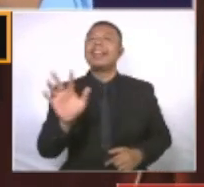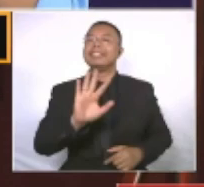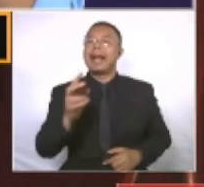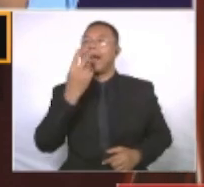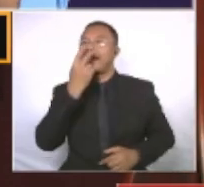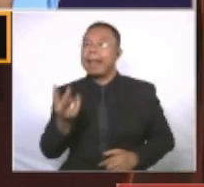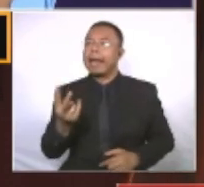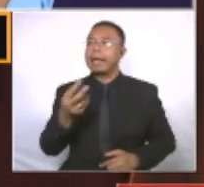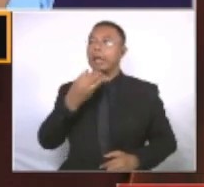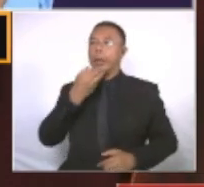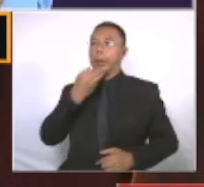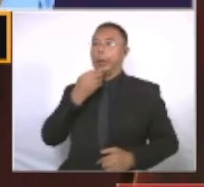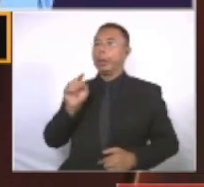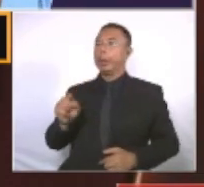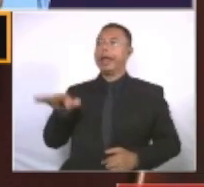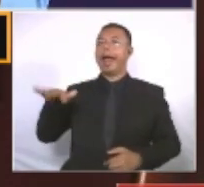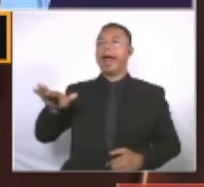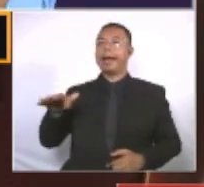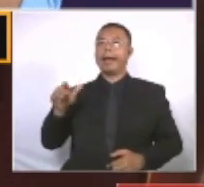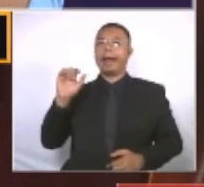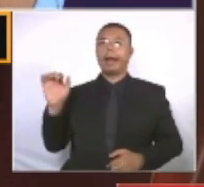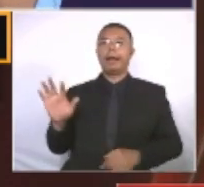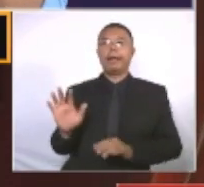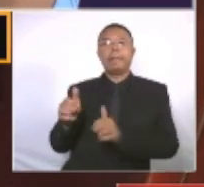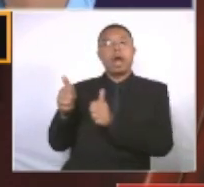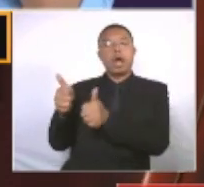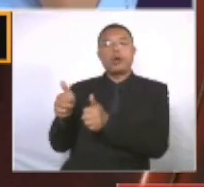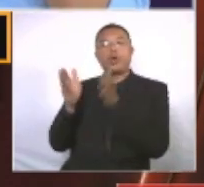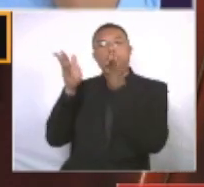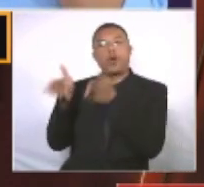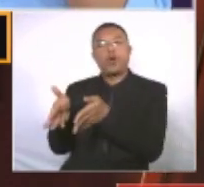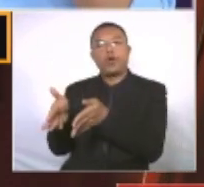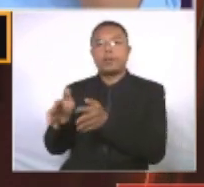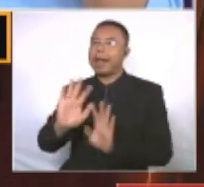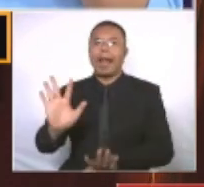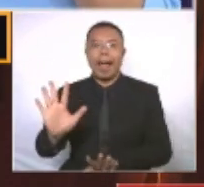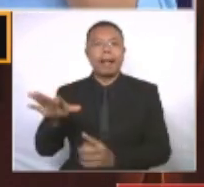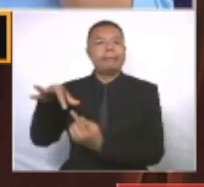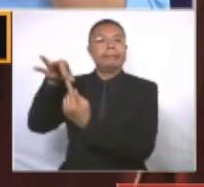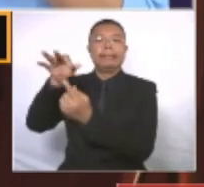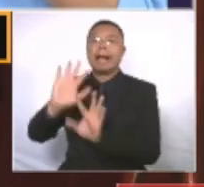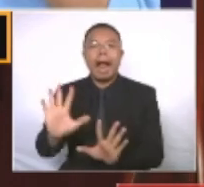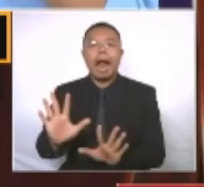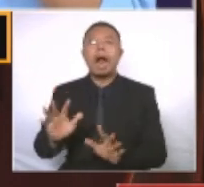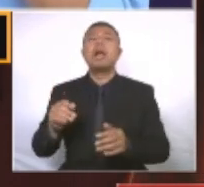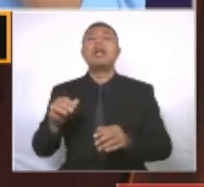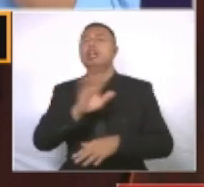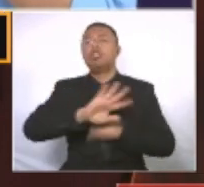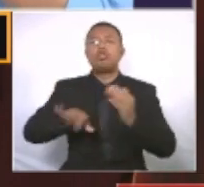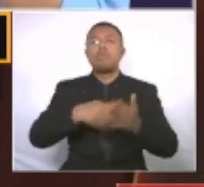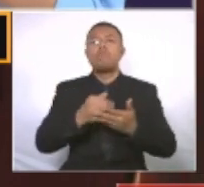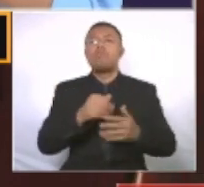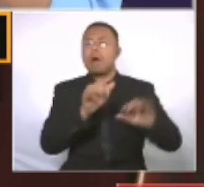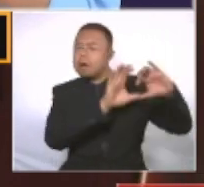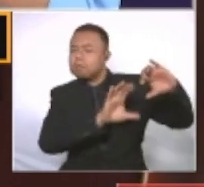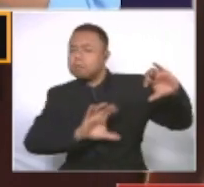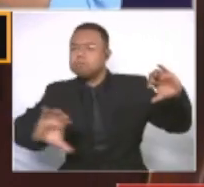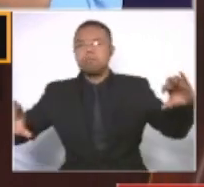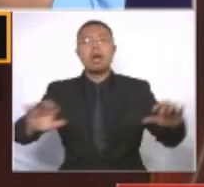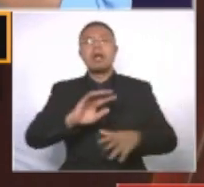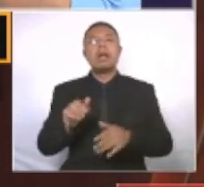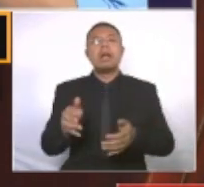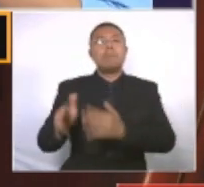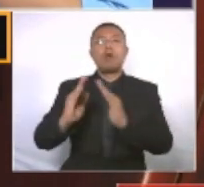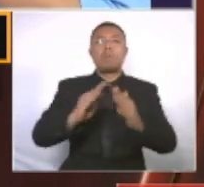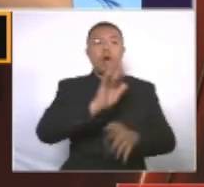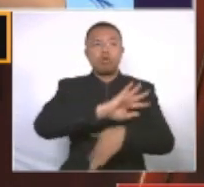melihat, oh ini dia anak emaskan. Enggak. Pemerataan pembangunan itu sudah terjadi di mana-mana, bukan hanya di Solo.